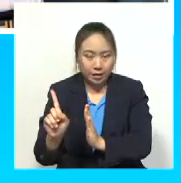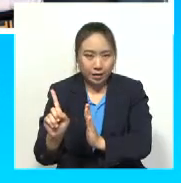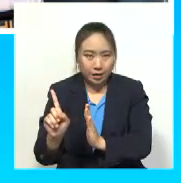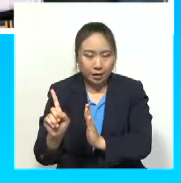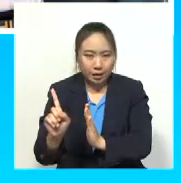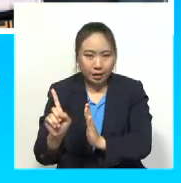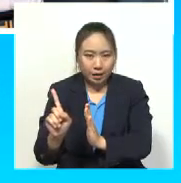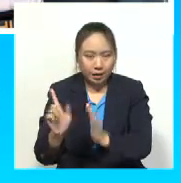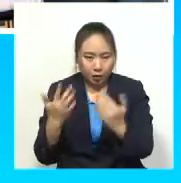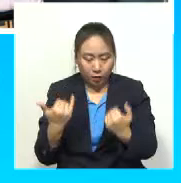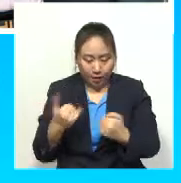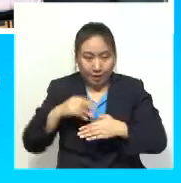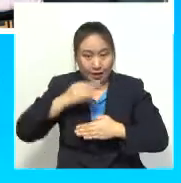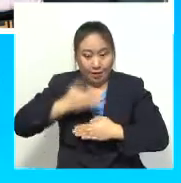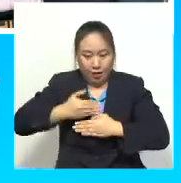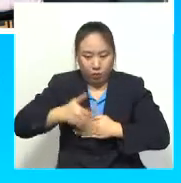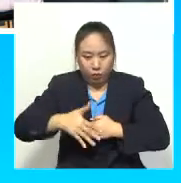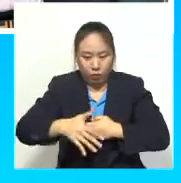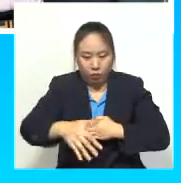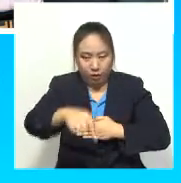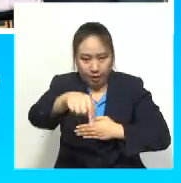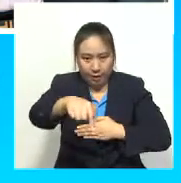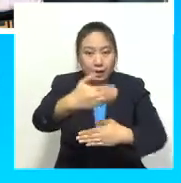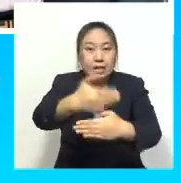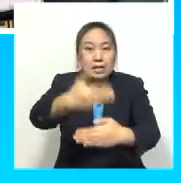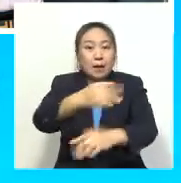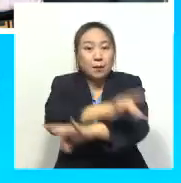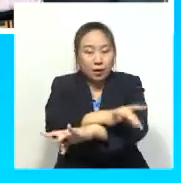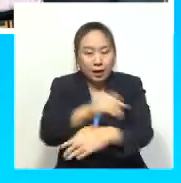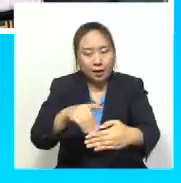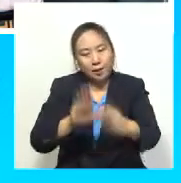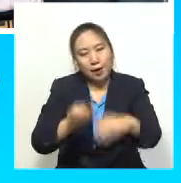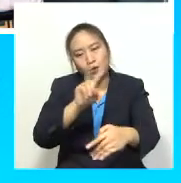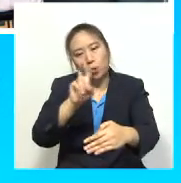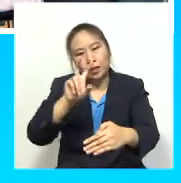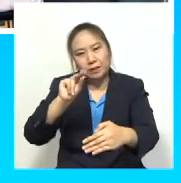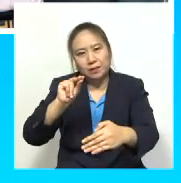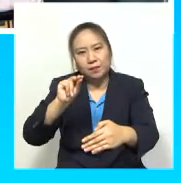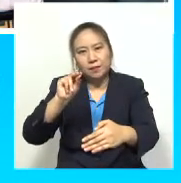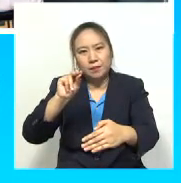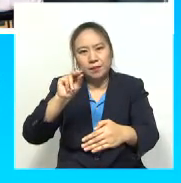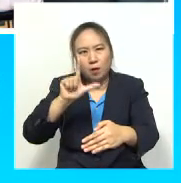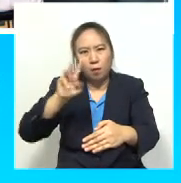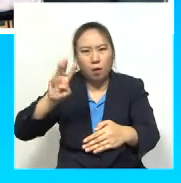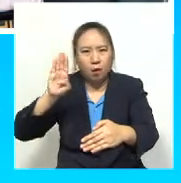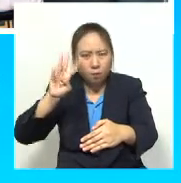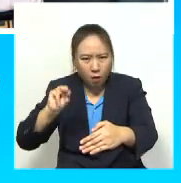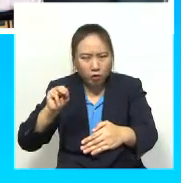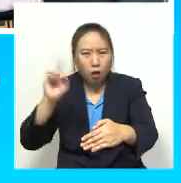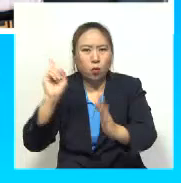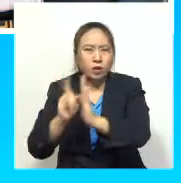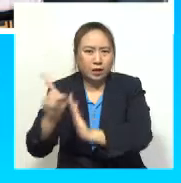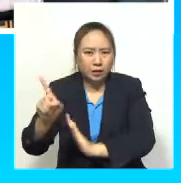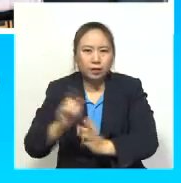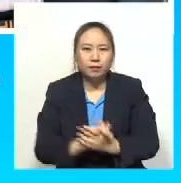ที่เขื่อนเพชรนะครับจะมีอัตราไหลประมาณนะครับ230ลูกบาศก์เมตรต่อวินาทีตรงนี้หมายถึงจะมีไซโฟปริมาณน้ำ